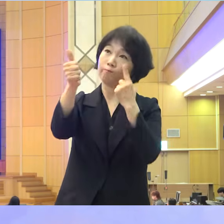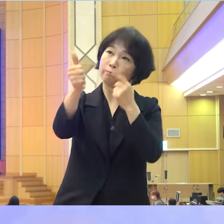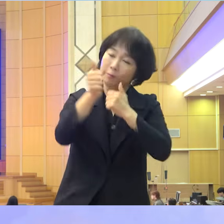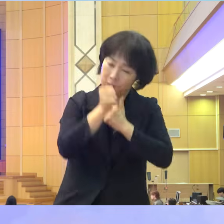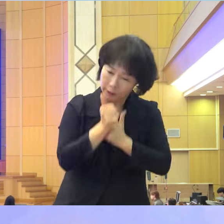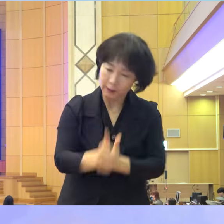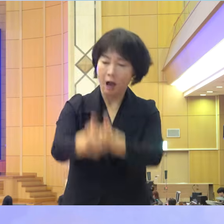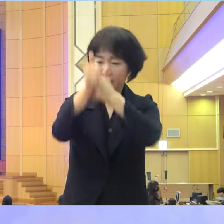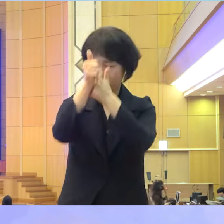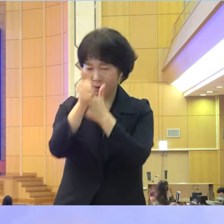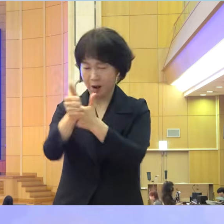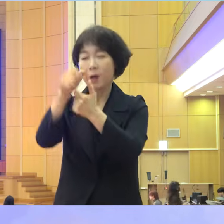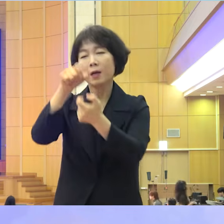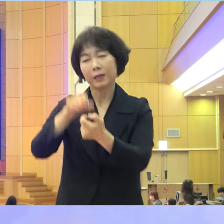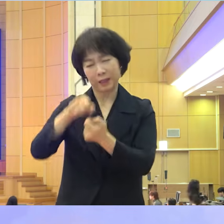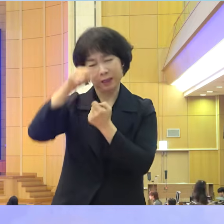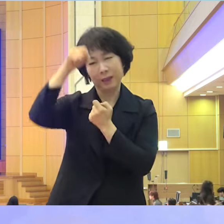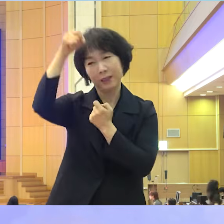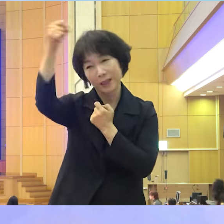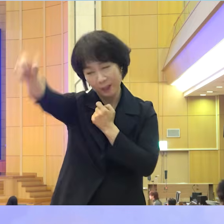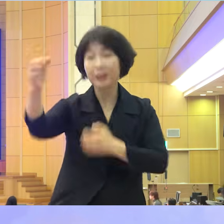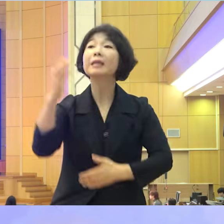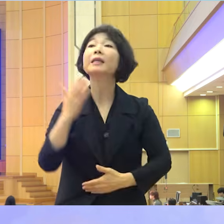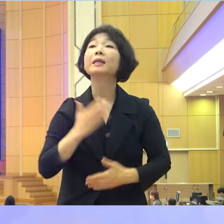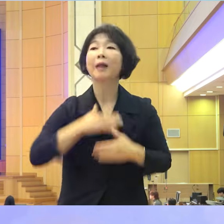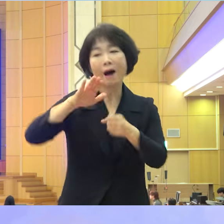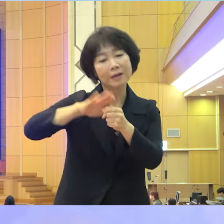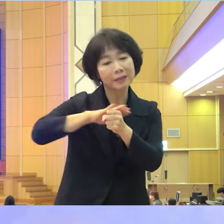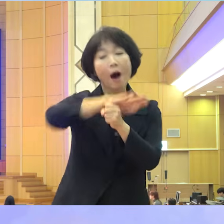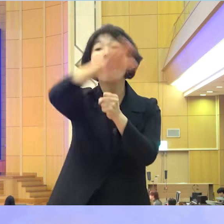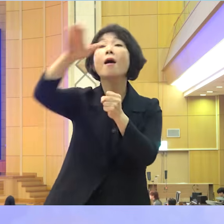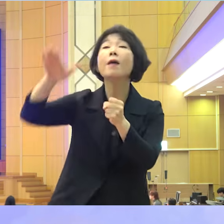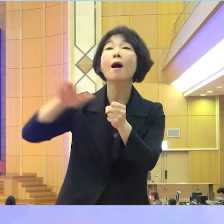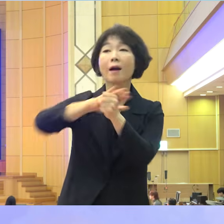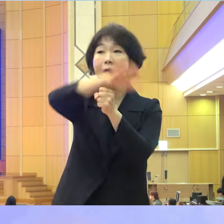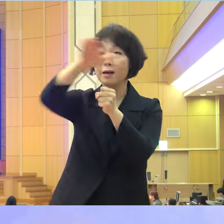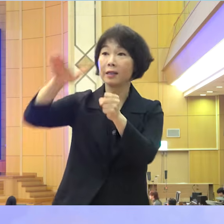다하여서 주님을 따르면 길이 나를